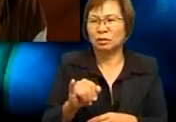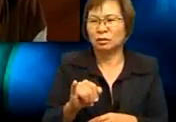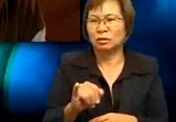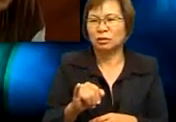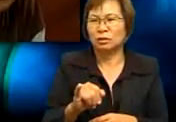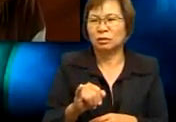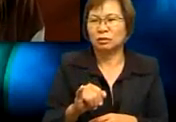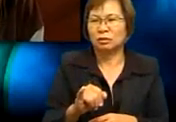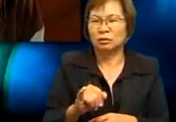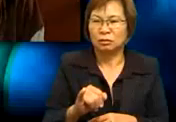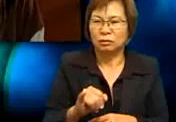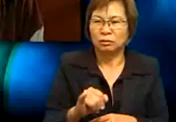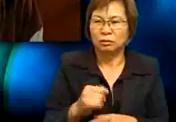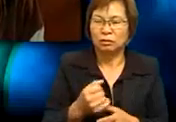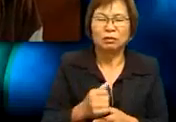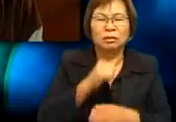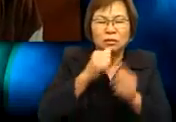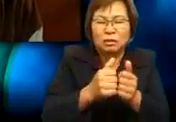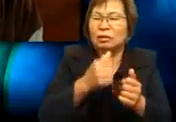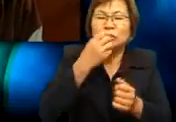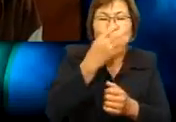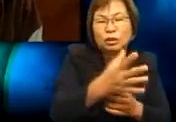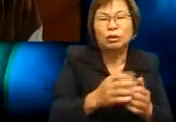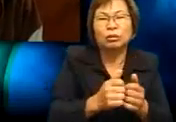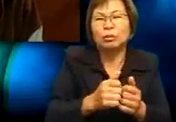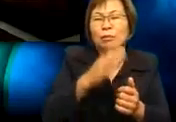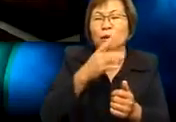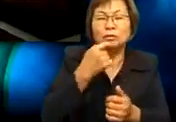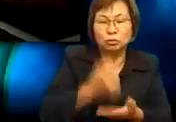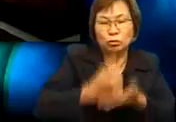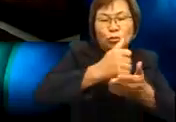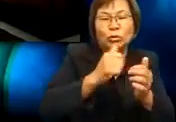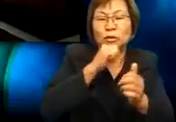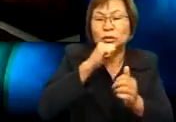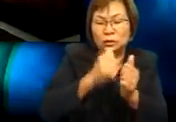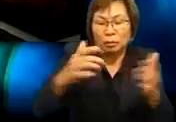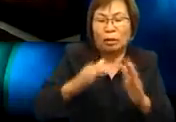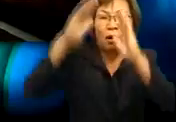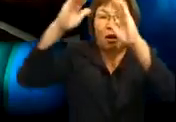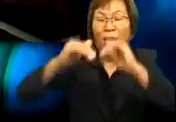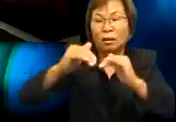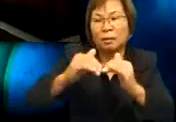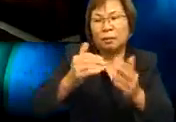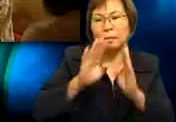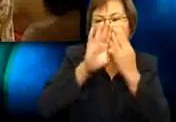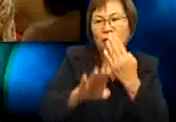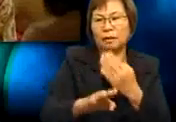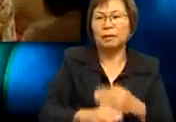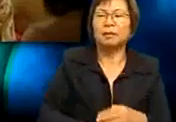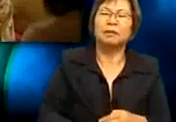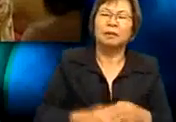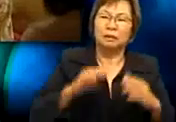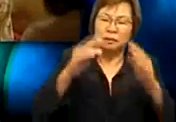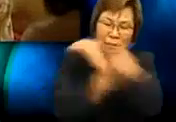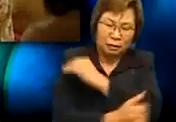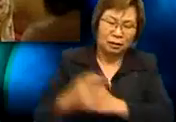sakit. Semoga mak tolong tanpa mengharapkan balasan. Itulah resipi negara kita.